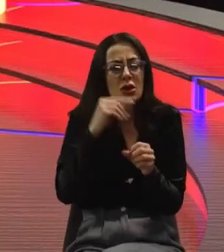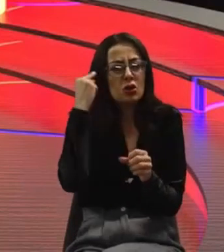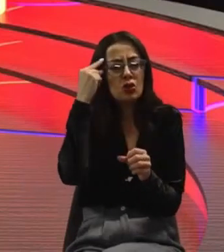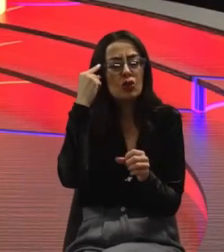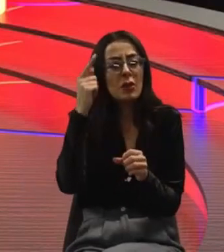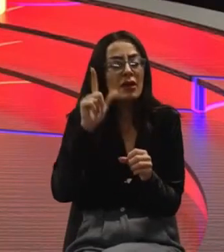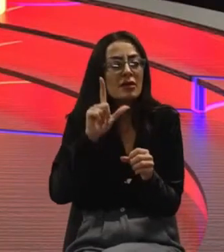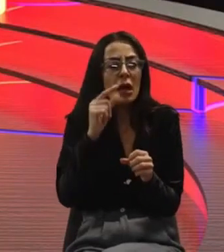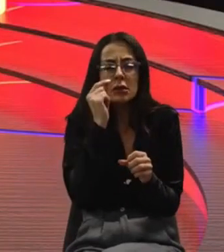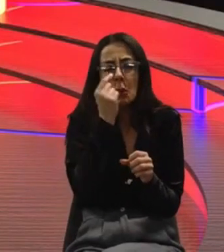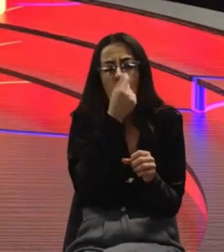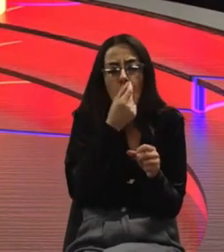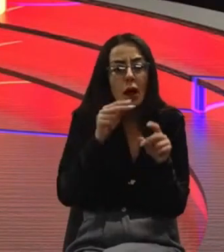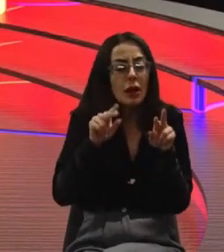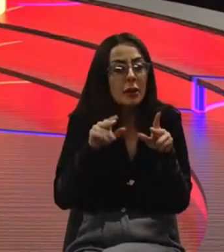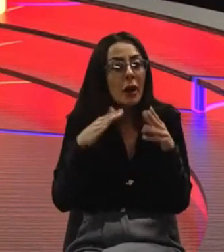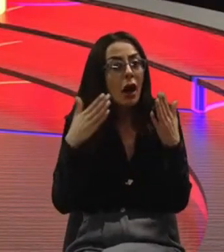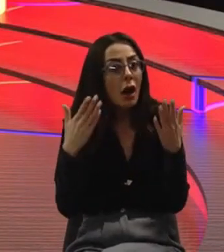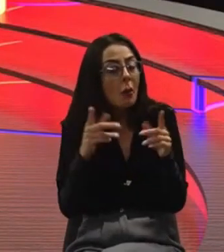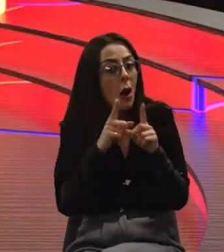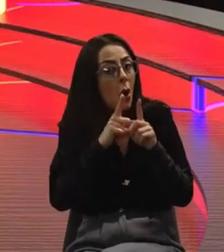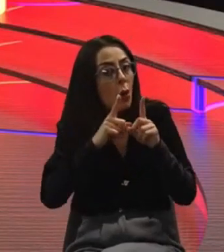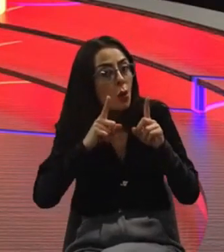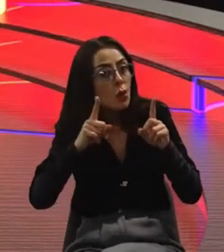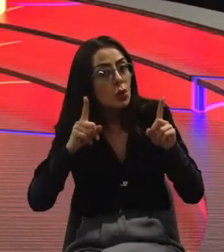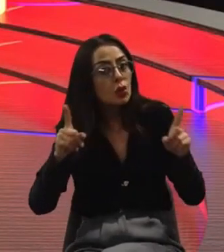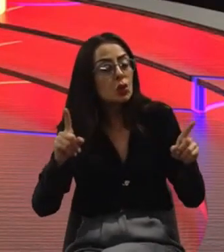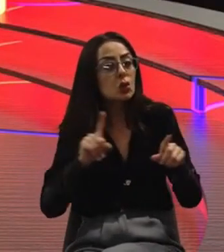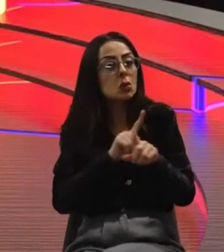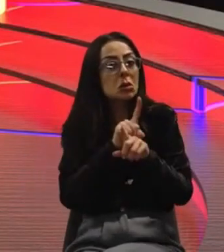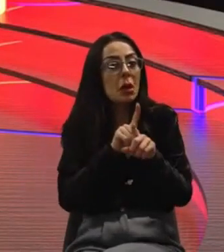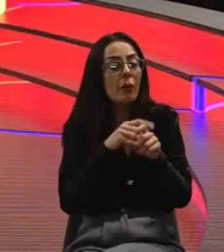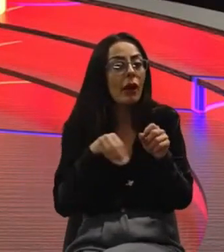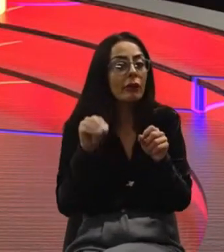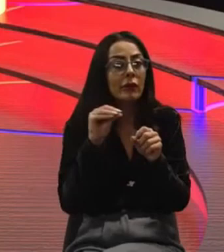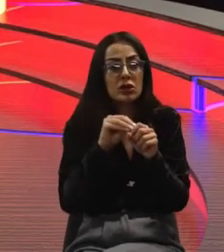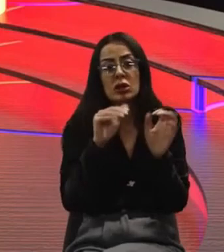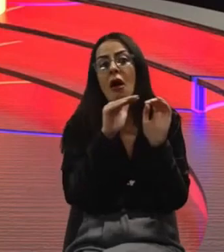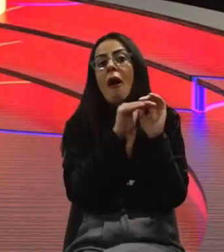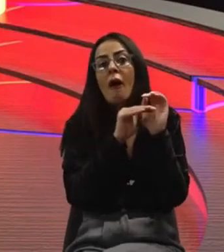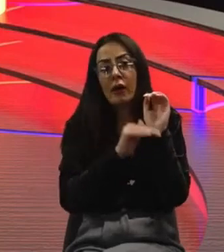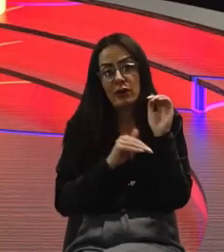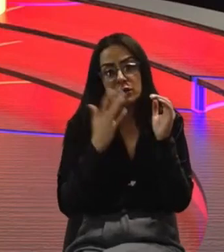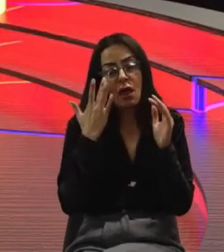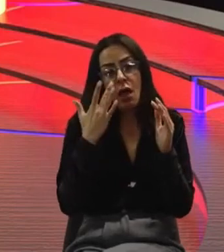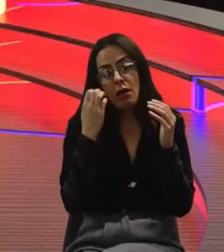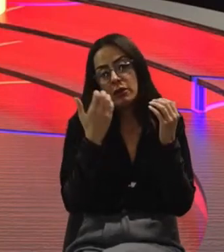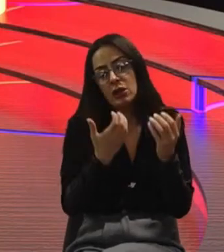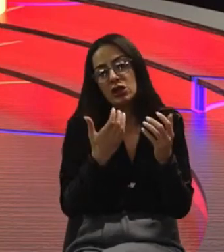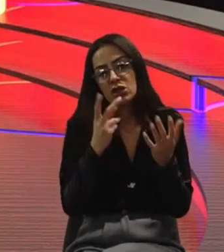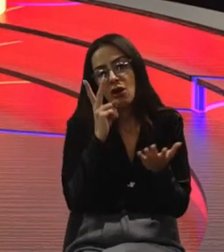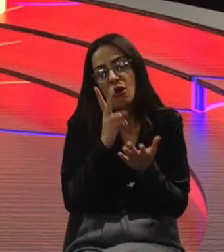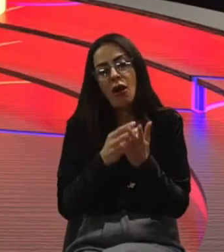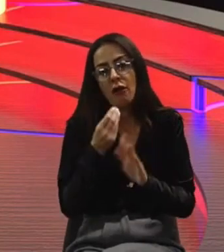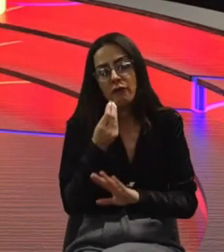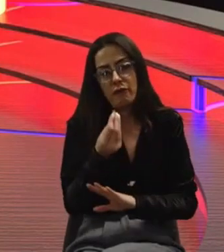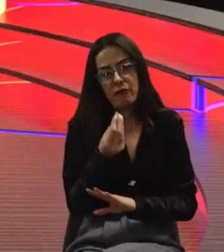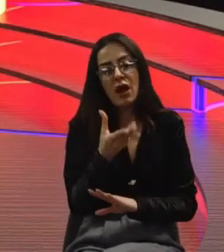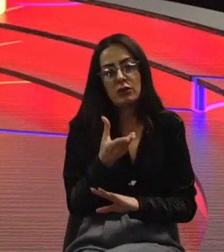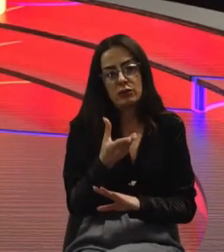ama uzun vadede hayatınızı Ne oldu etkileyebilecek kararlar olacaktır Burada en çok size